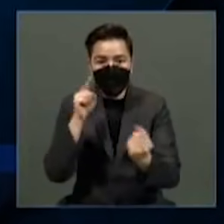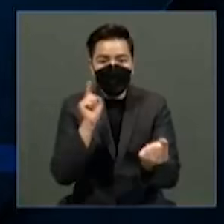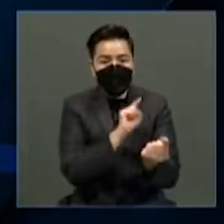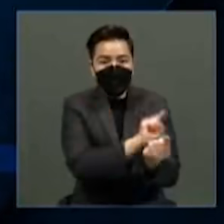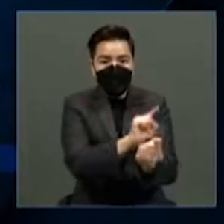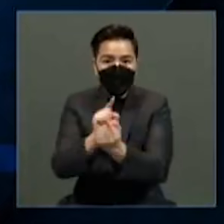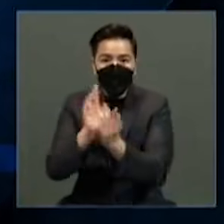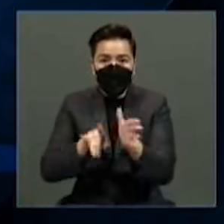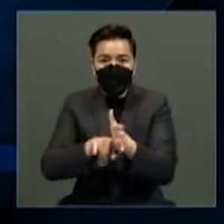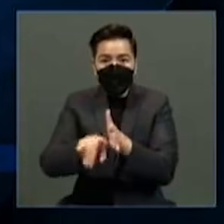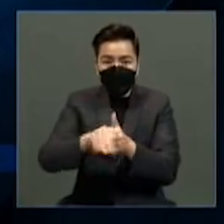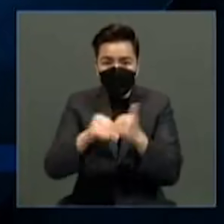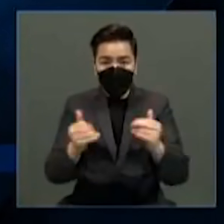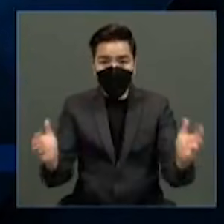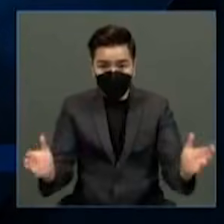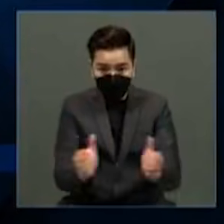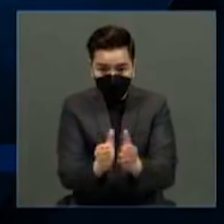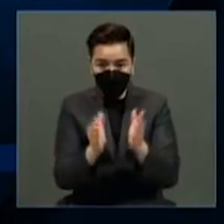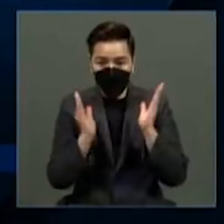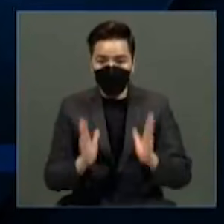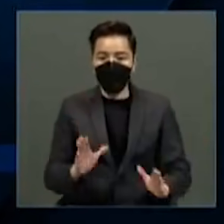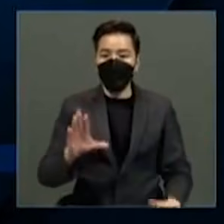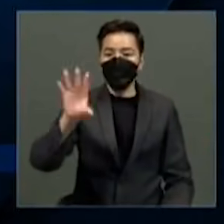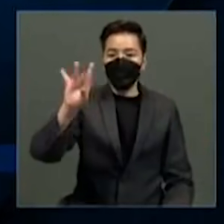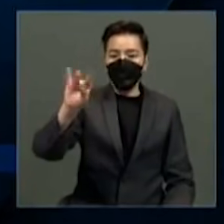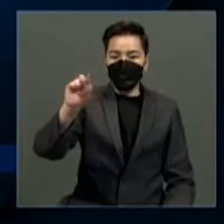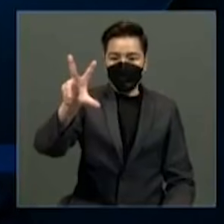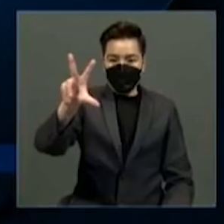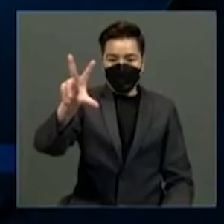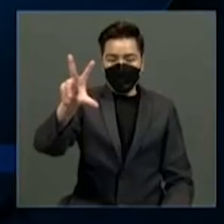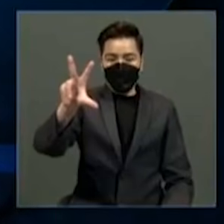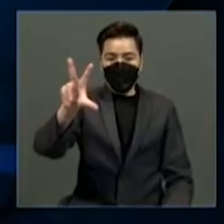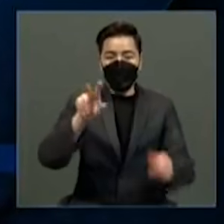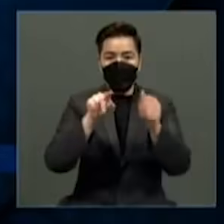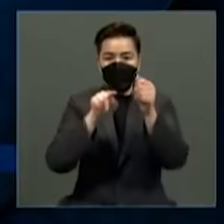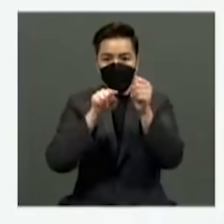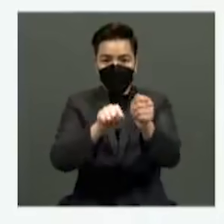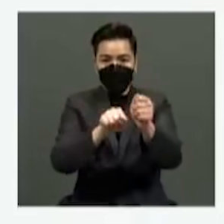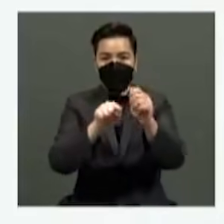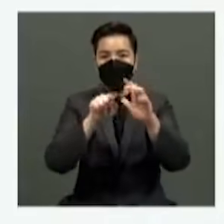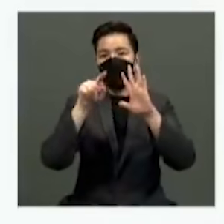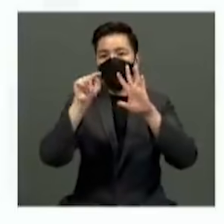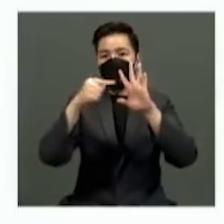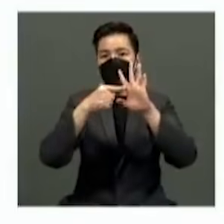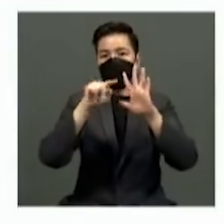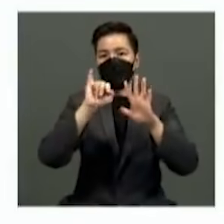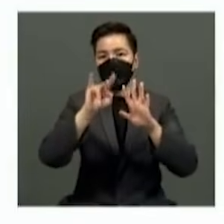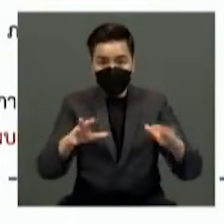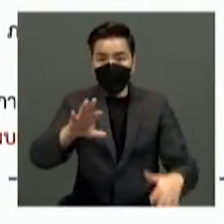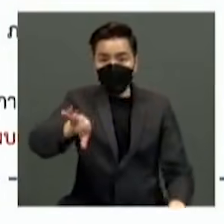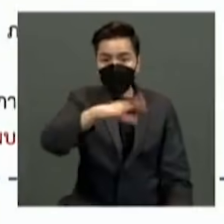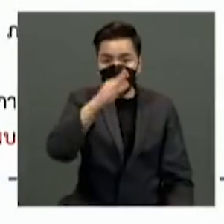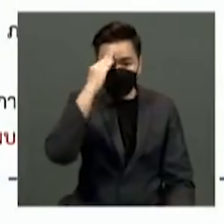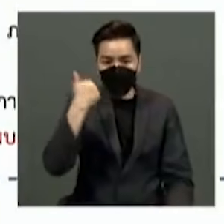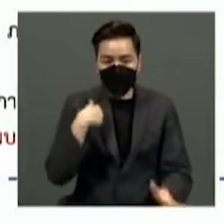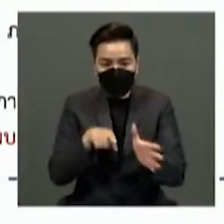ในกลุ่มผู้ติดเชื้อขณะนี้รวมกัน83รายโดยเฉพาะที่อำเภอตากใบนะครับจังหวัดนราธิวาสมี